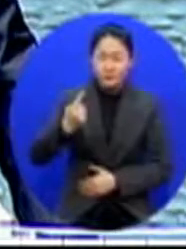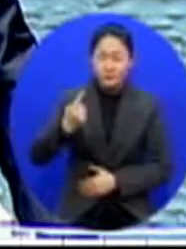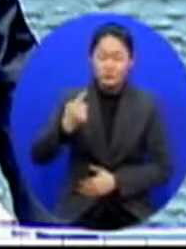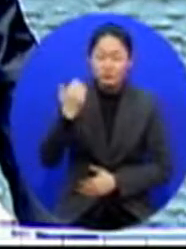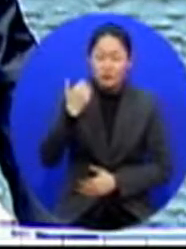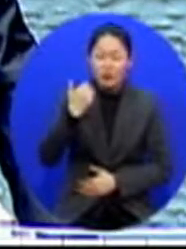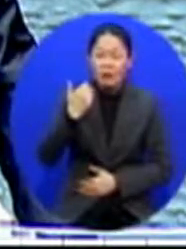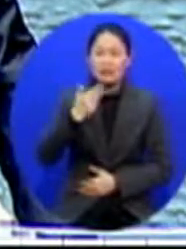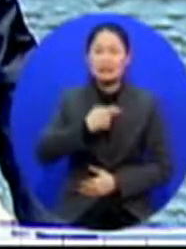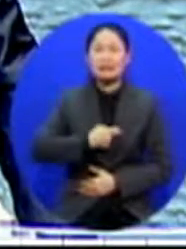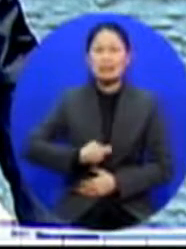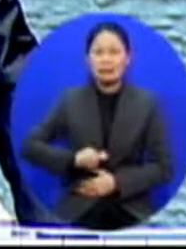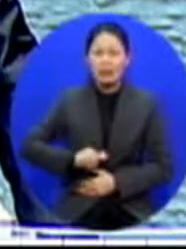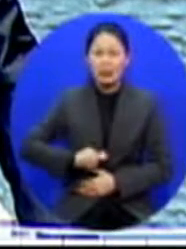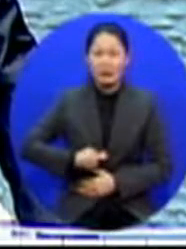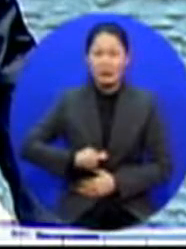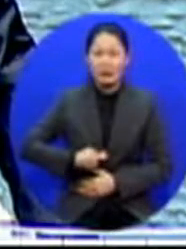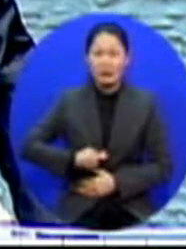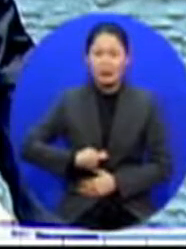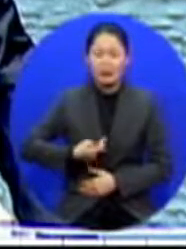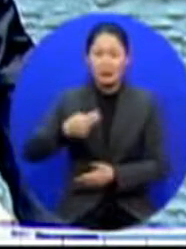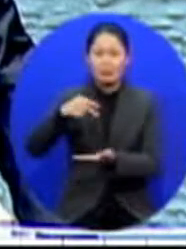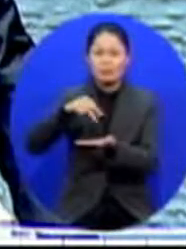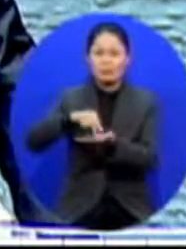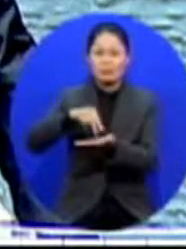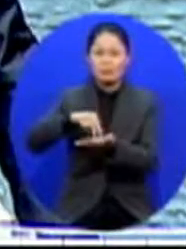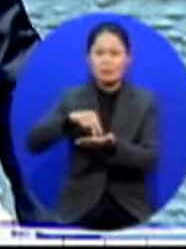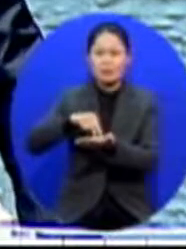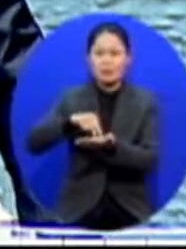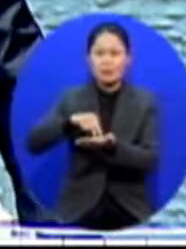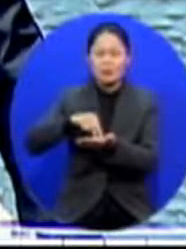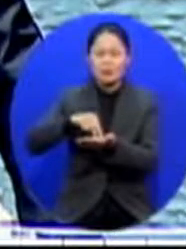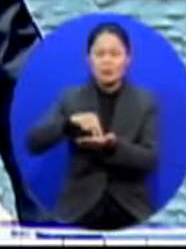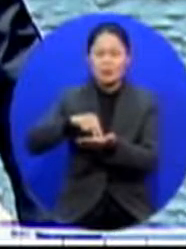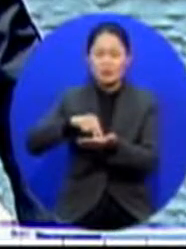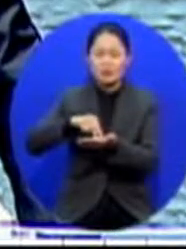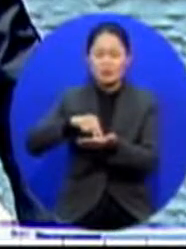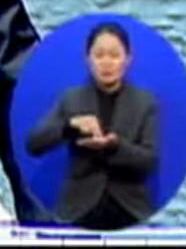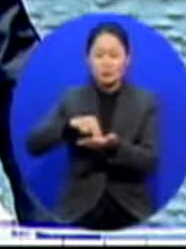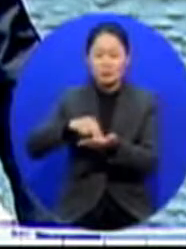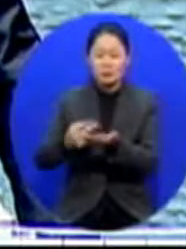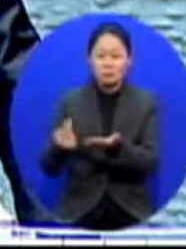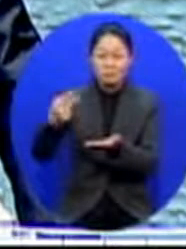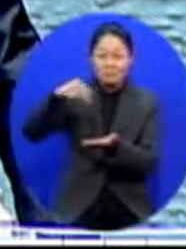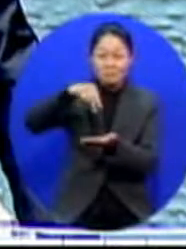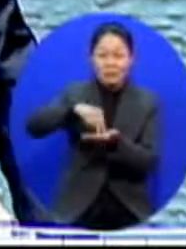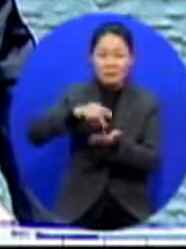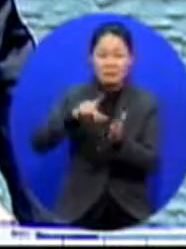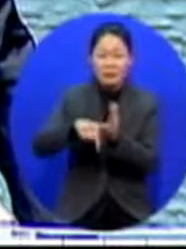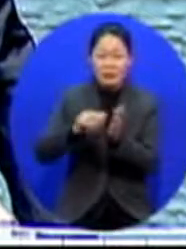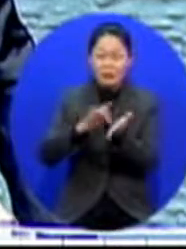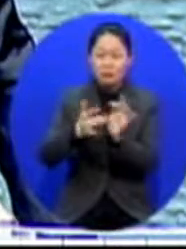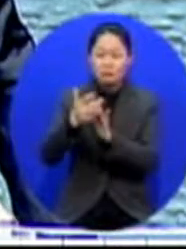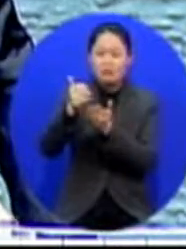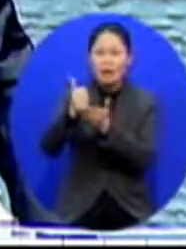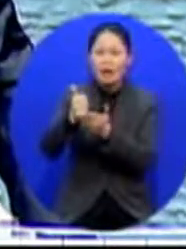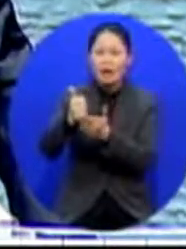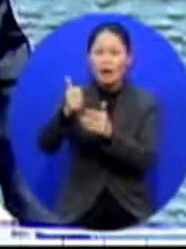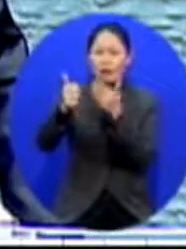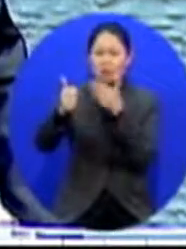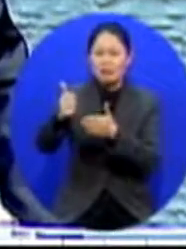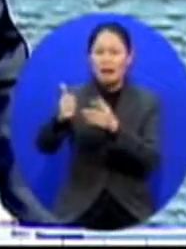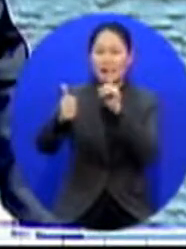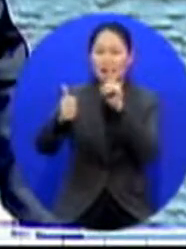누가 제자로 아 나섰는데 예수님께 부탁을 하나 했습니다 제가